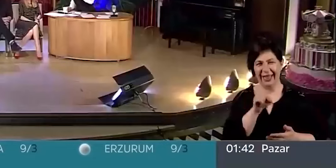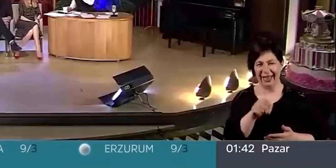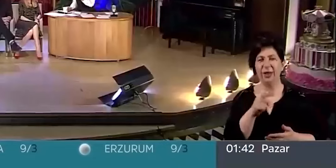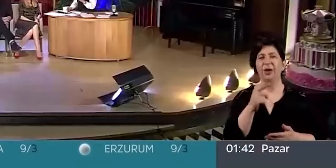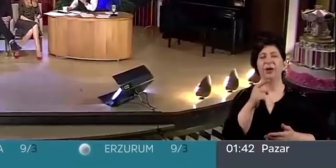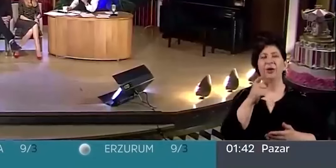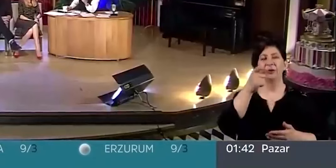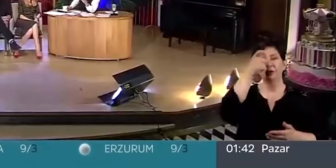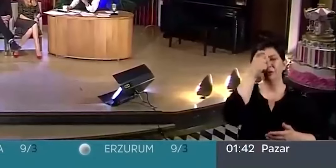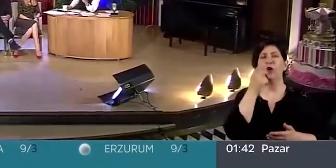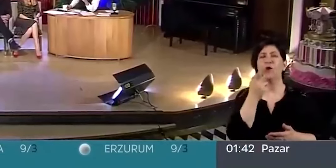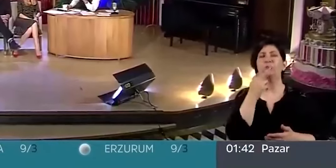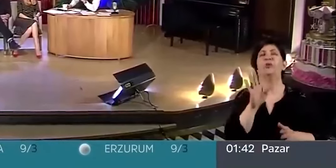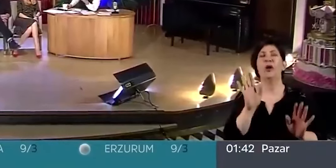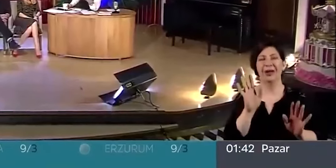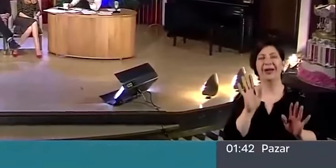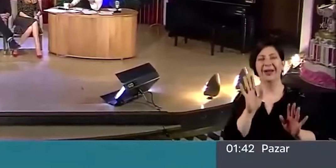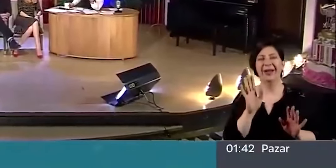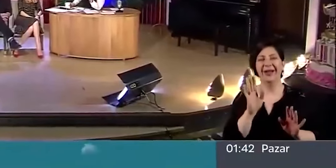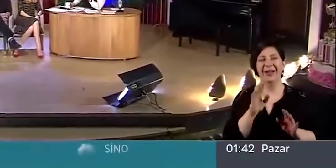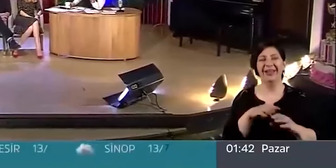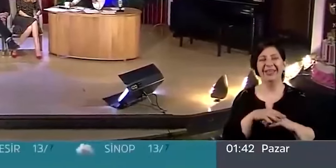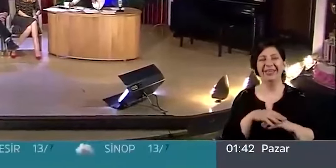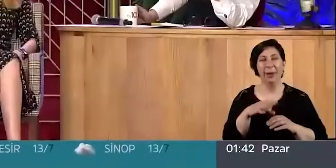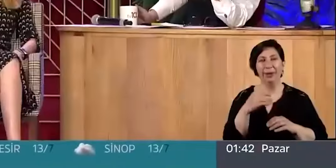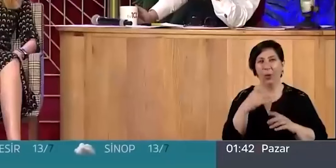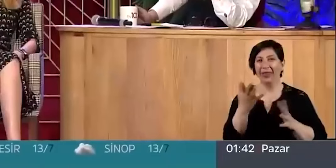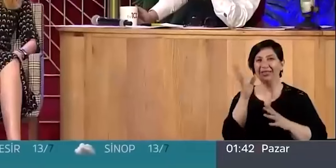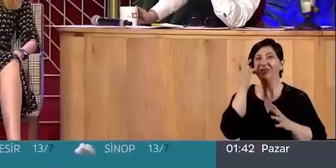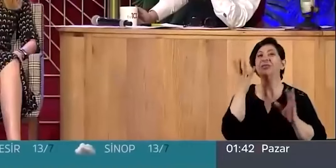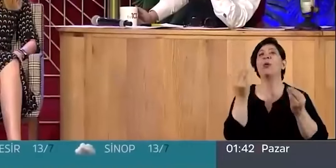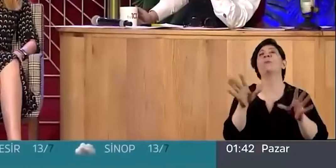Bu Türkçe konuşmuyorlar merak etmeyin. O kadar çıldırmadık.